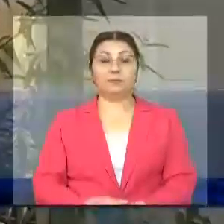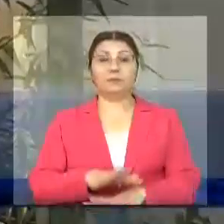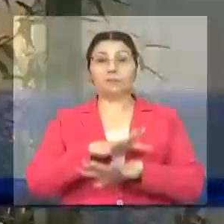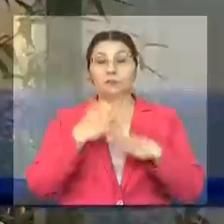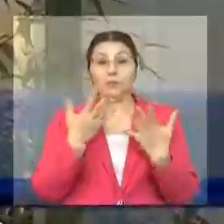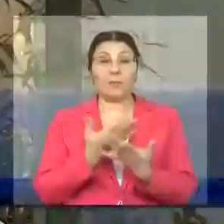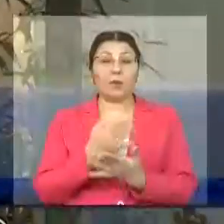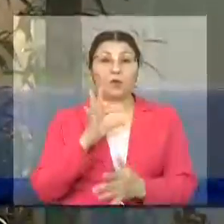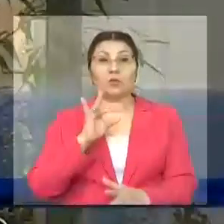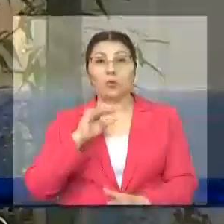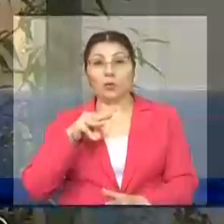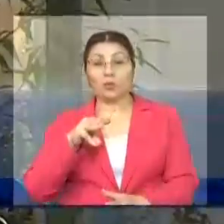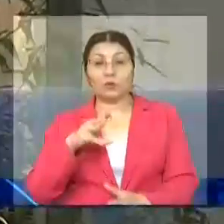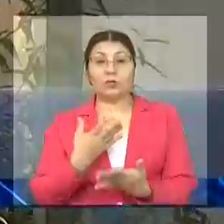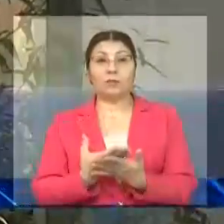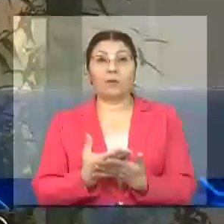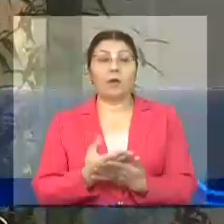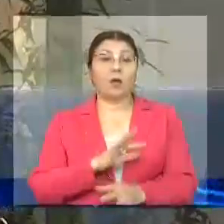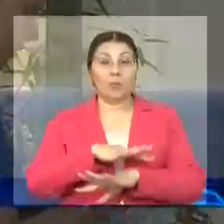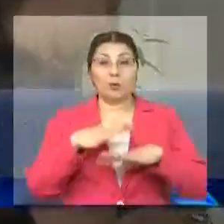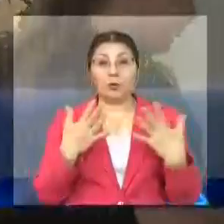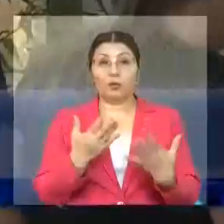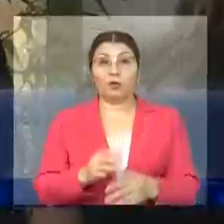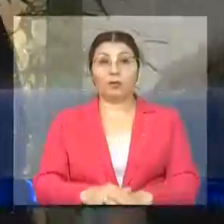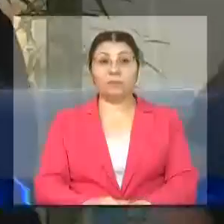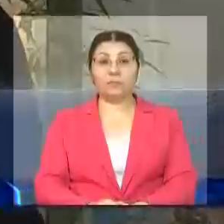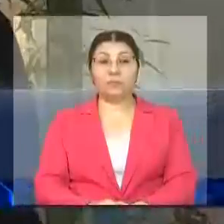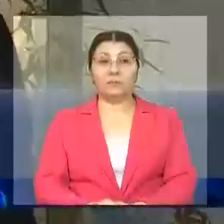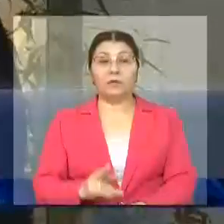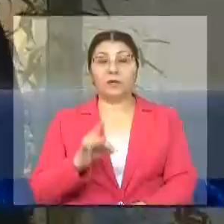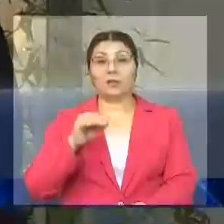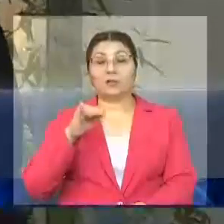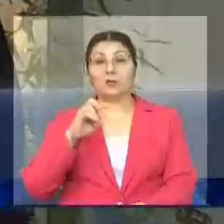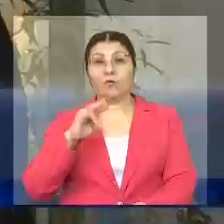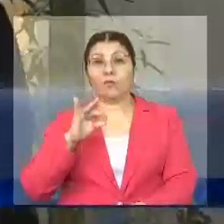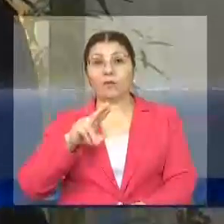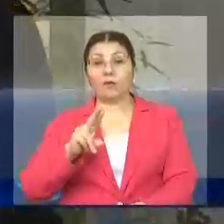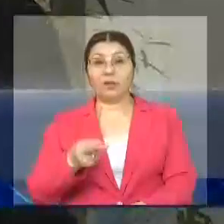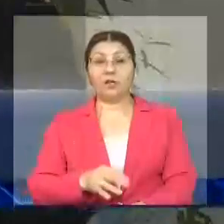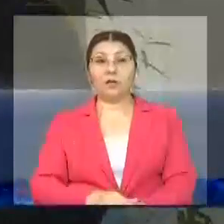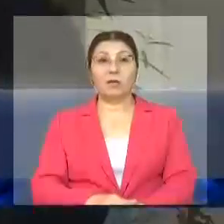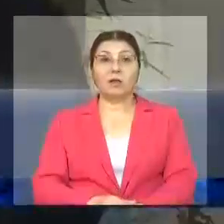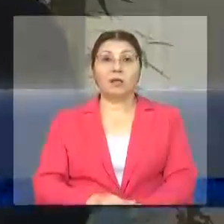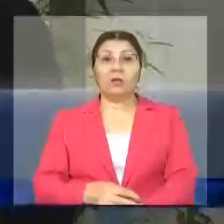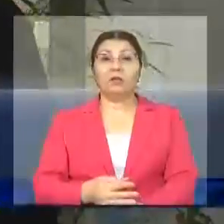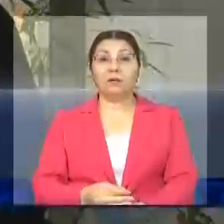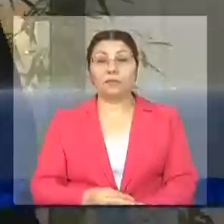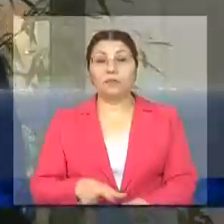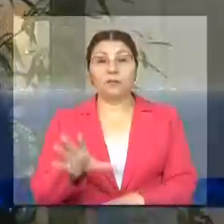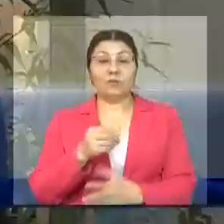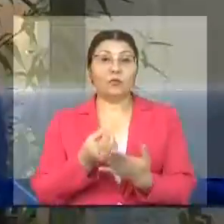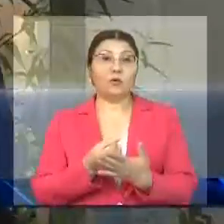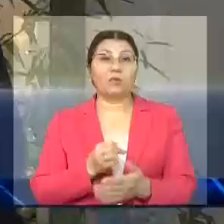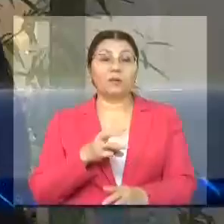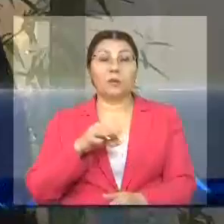блестящий, есть плодовые кустарники ягодные, крыжовник, черная смородина, красная смородина, есть